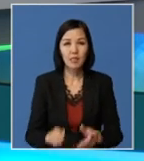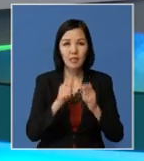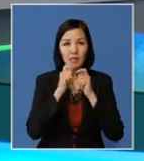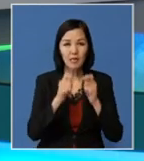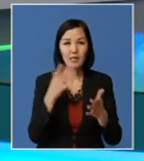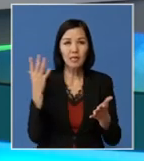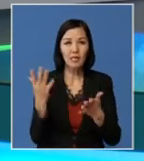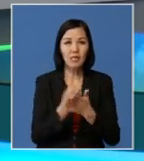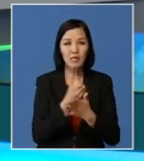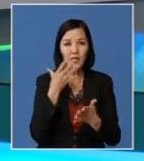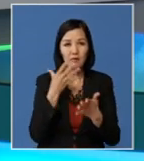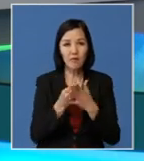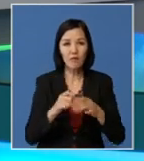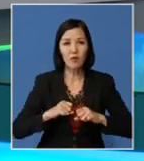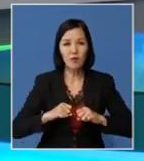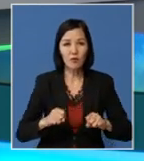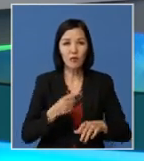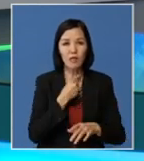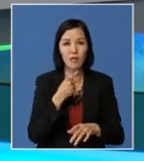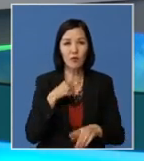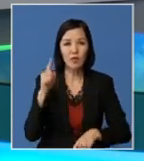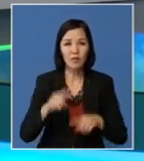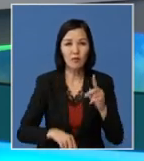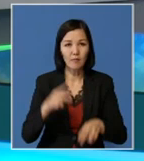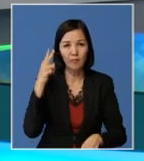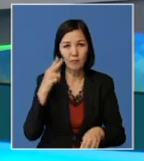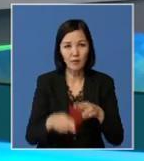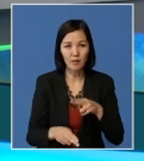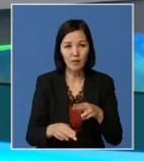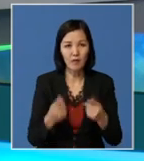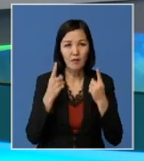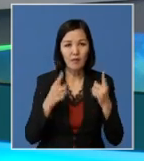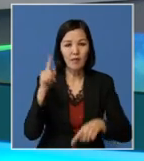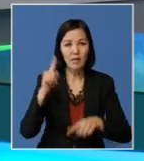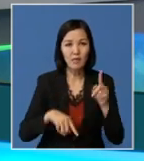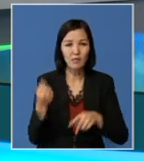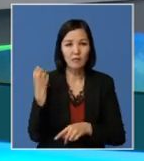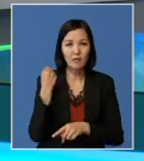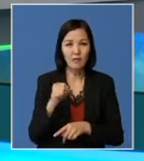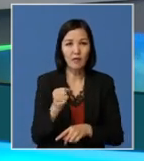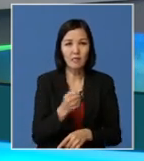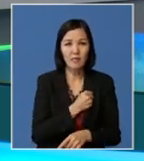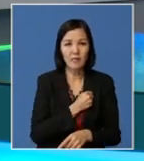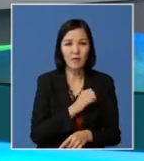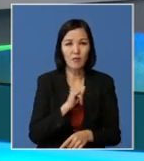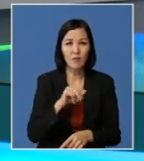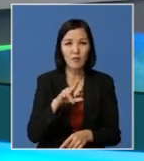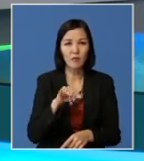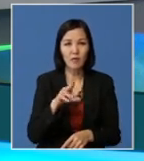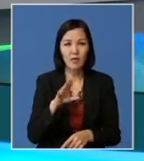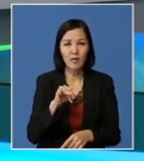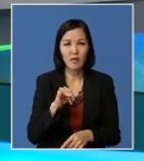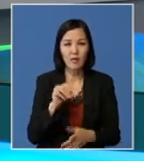Награда нашла своего героя. В Талдыкургане родным без вести пропавшего во время Великой Отечественной войны солдата Салыка Ултаракова